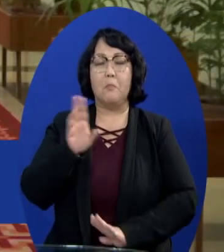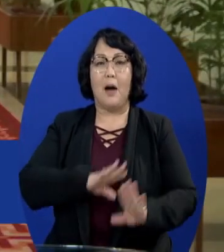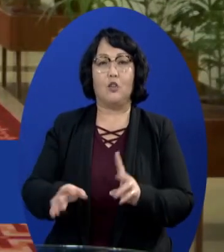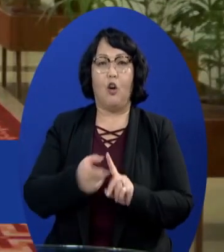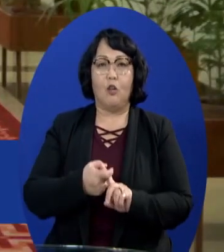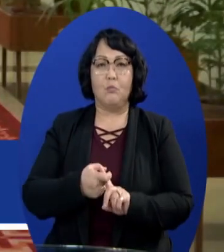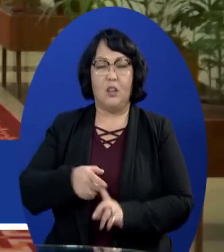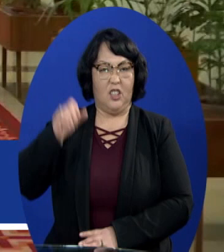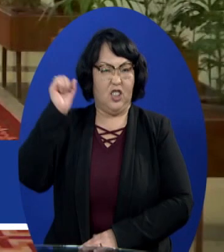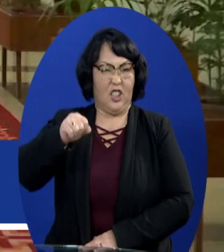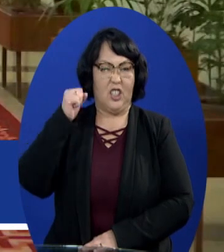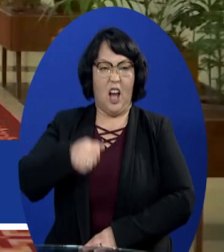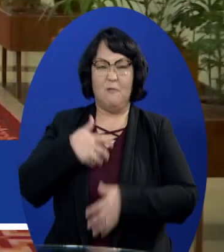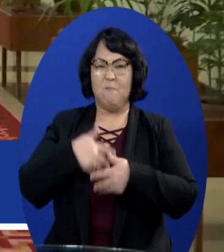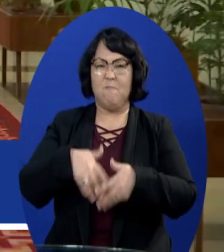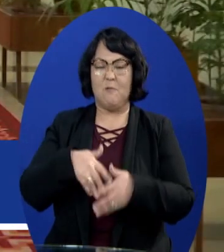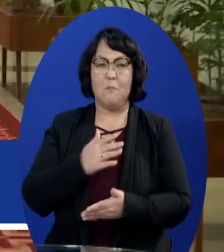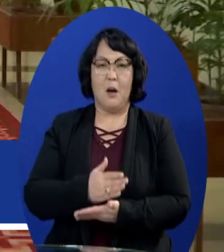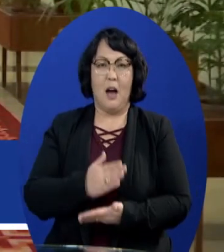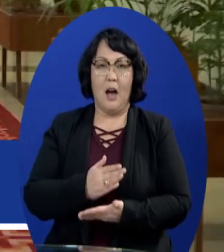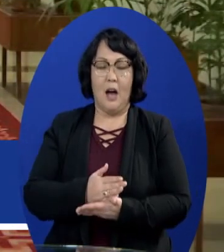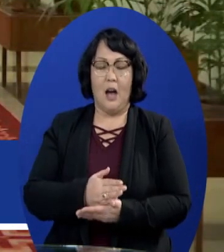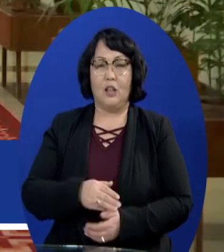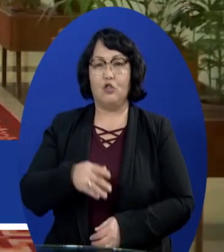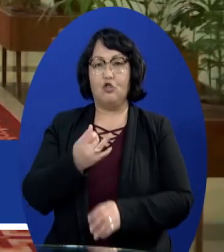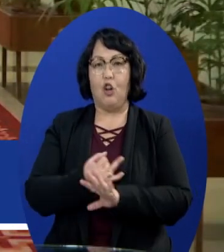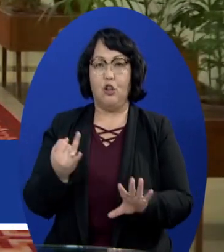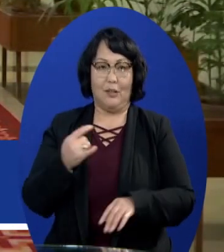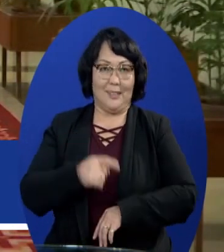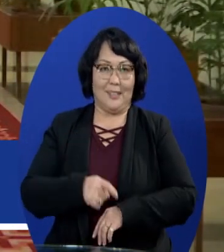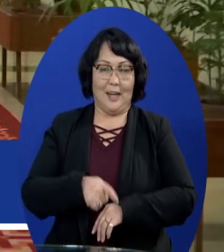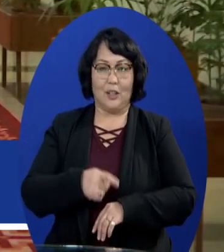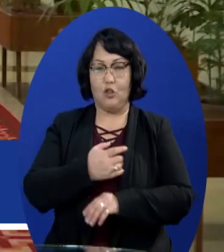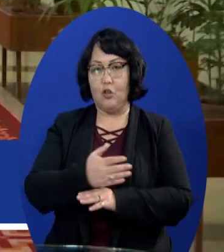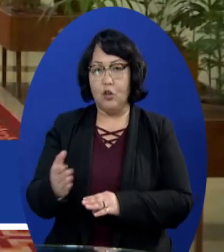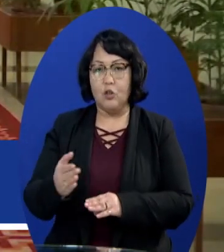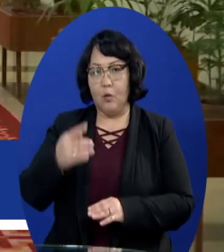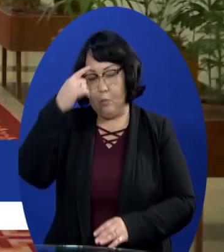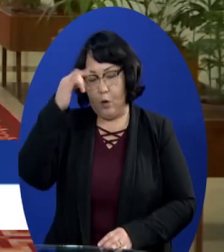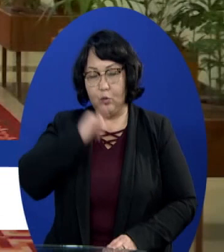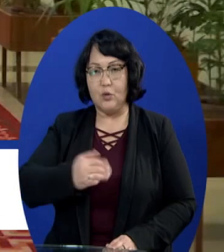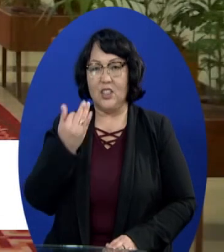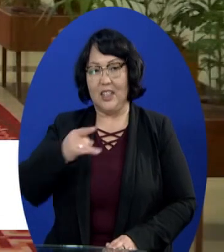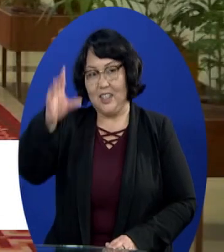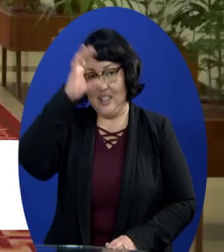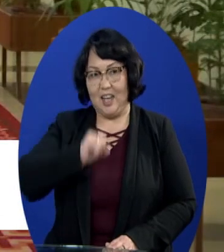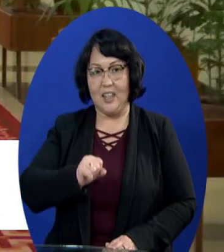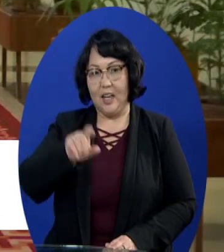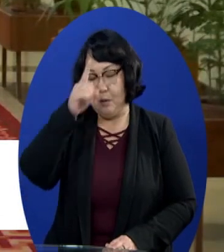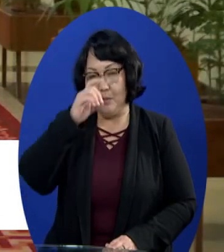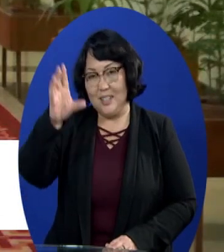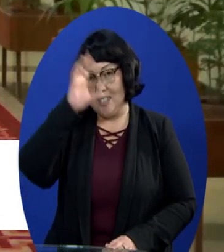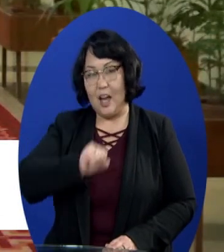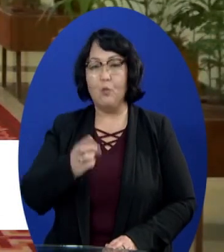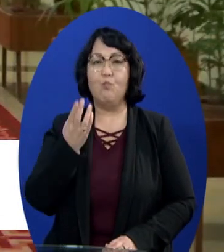холбогдуулан эсэргүүцэл илэрхийлсэн. За энэ хүрээнд өнөөдөр бол 19 цаг өнгөрөөгд. За Монгол улсын шатар сайд сод отар эрүүл мэндийн сайд мөх сайхан